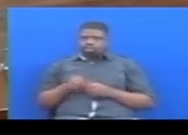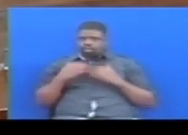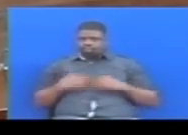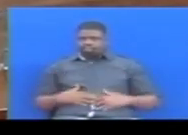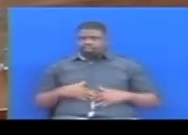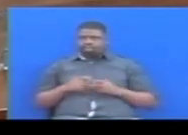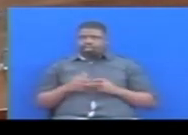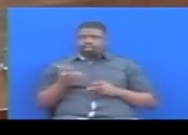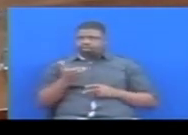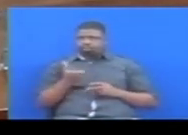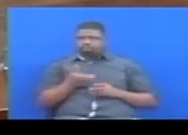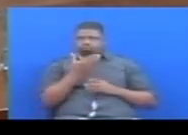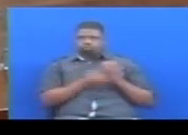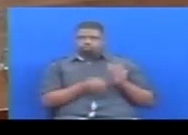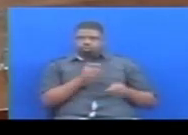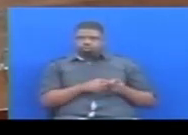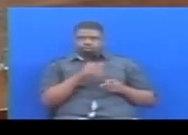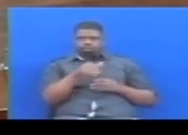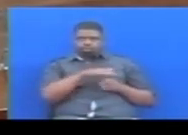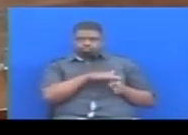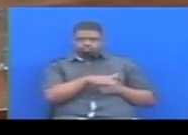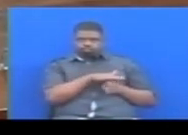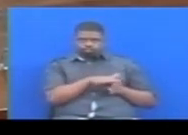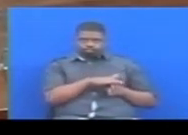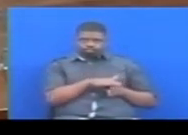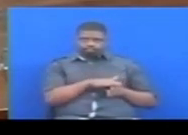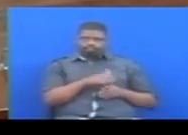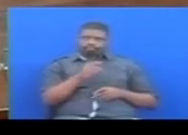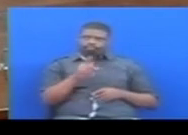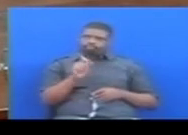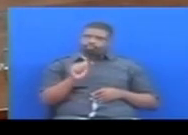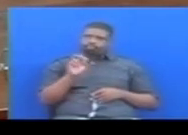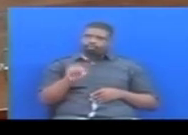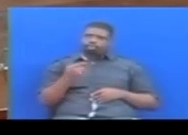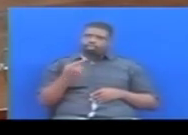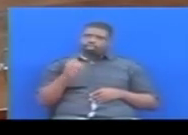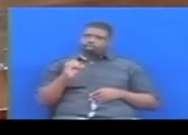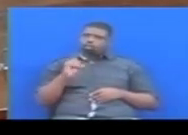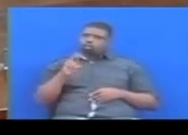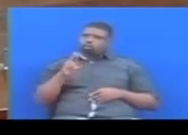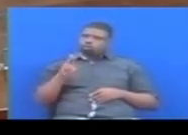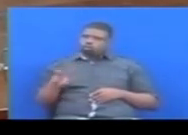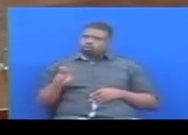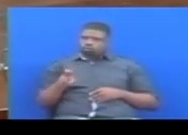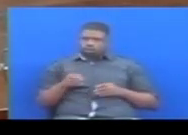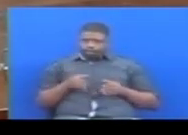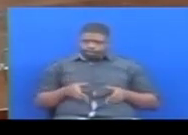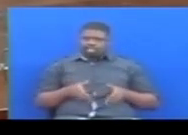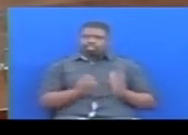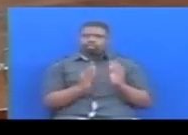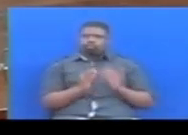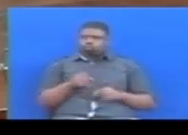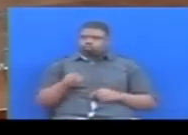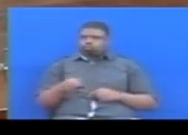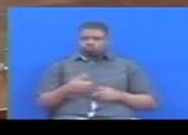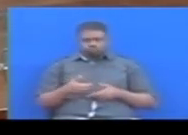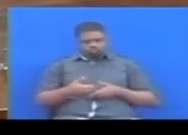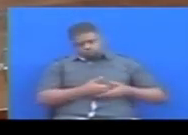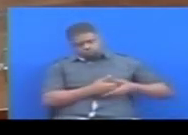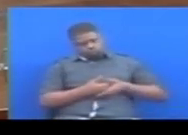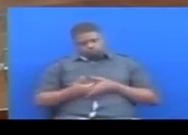ujumla, matumizi ya kangaroo method. Kangaroo method manake ni nini? Yule mtoto njiti